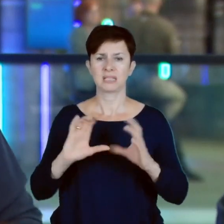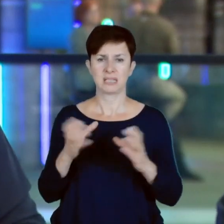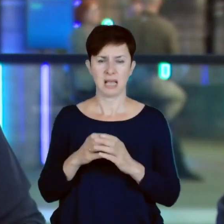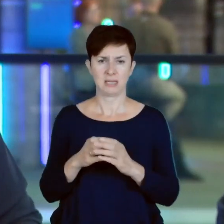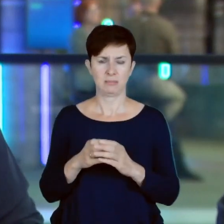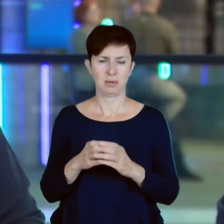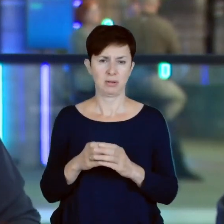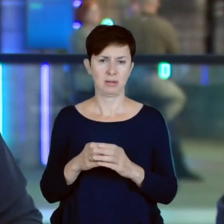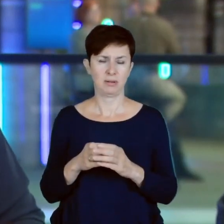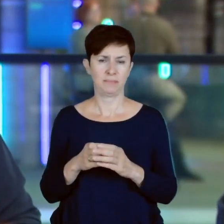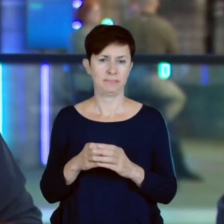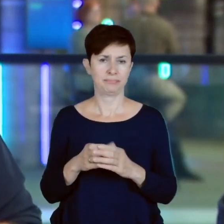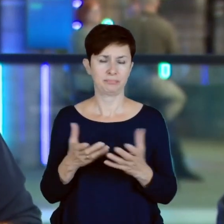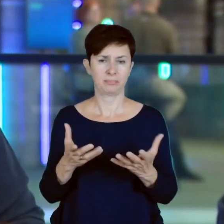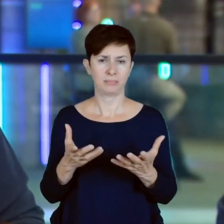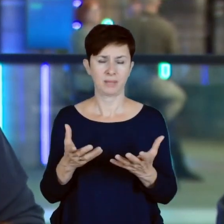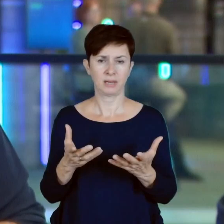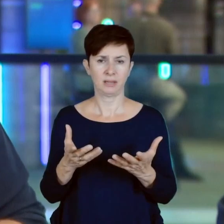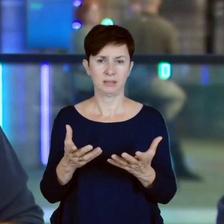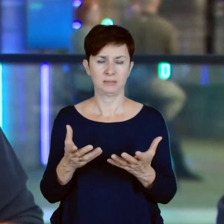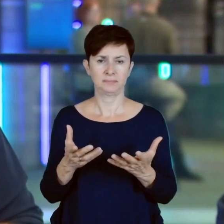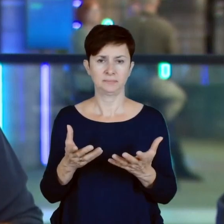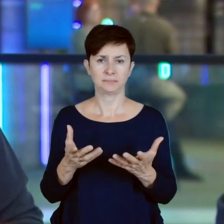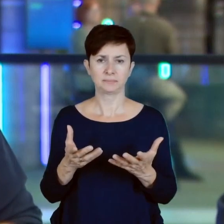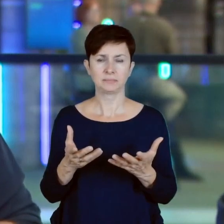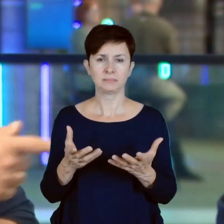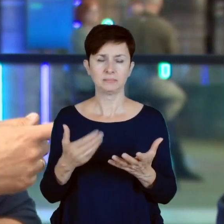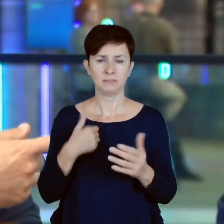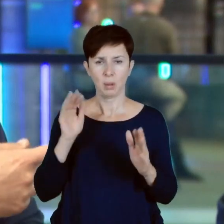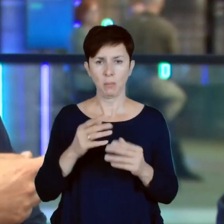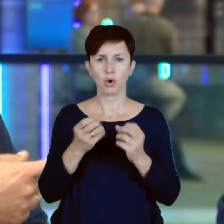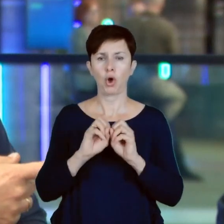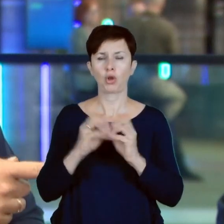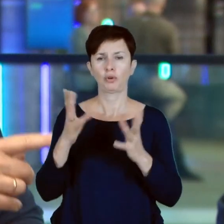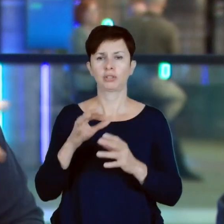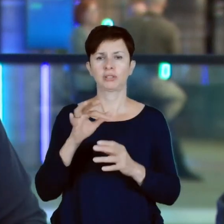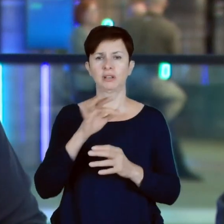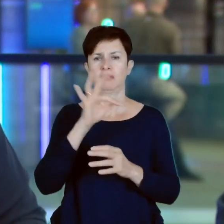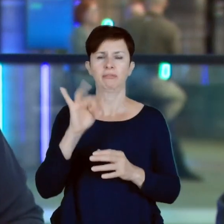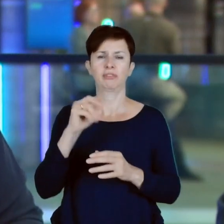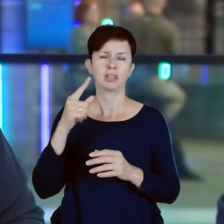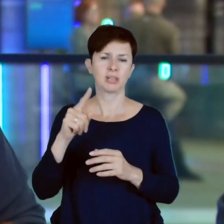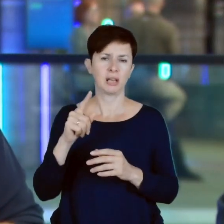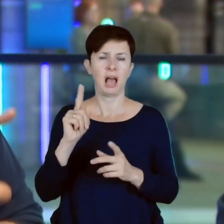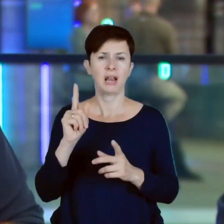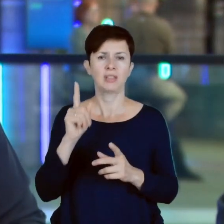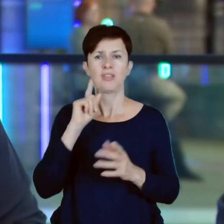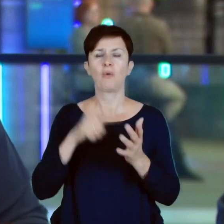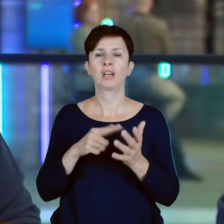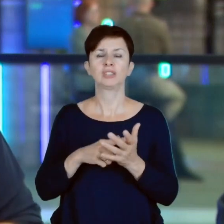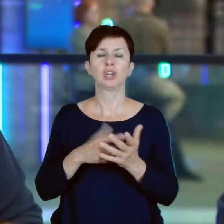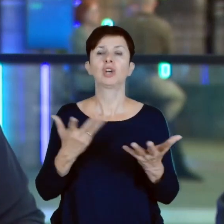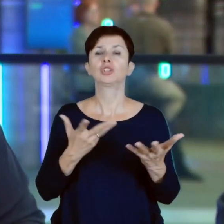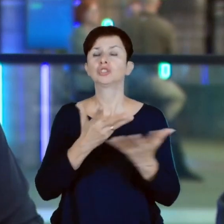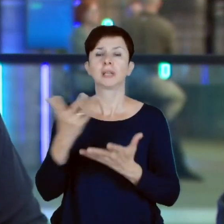tym, oczywiście mogę otworzyć natychmiast jakiś feed, ale uważam, że warto, bo to jest fajne, co mówisz, to znaczy gdzie my się uczymy z